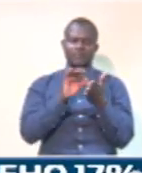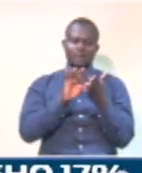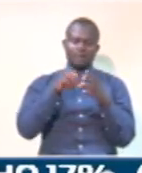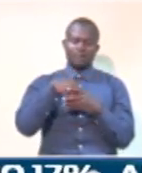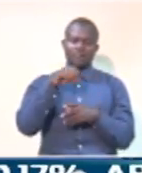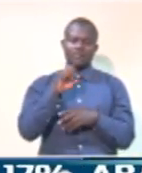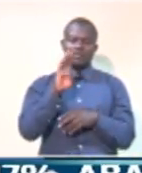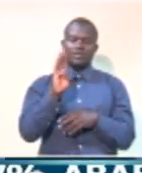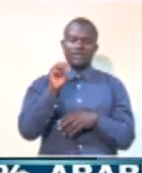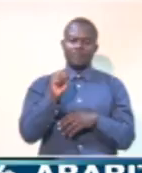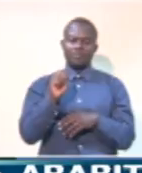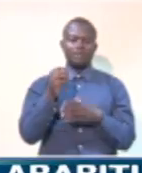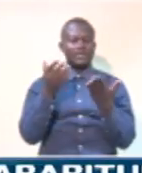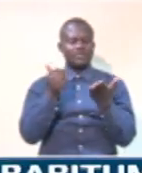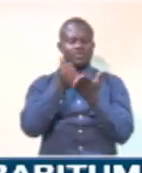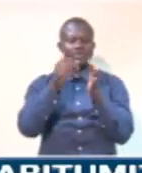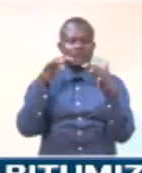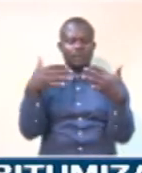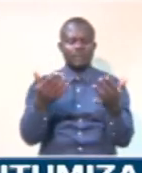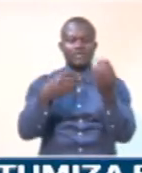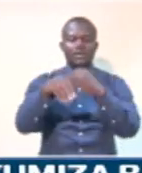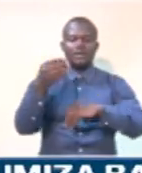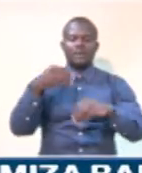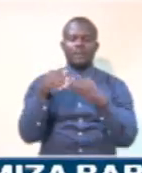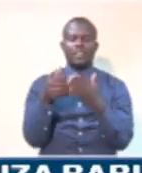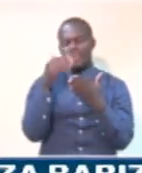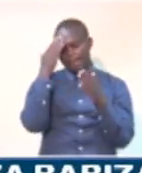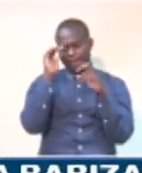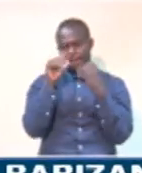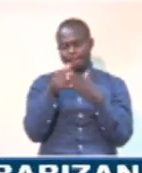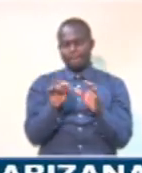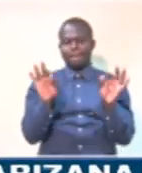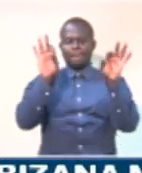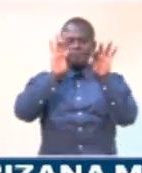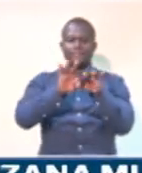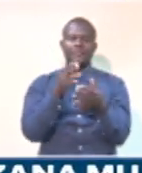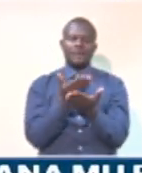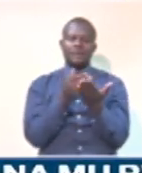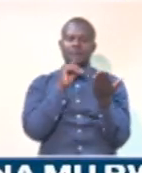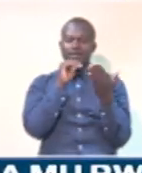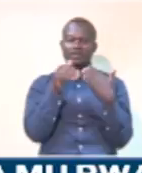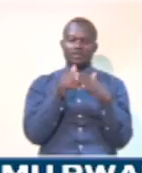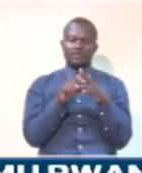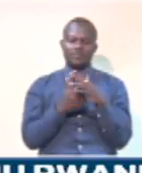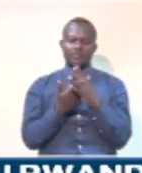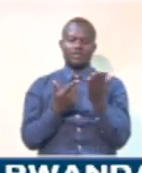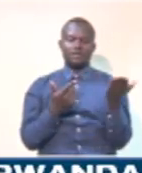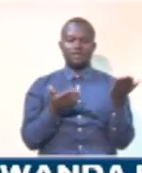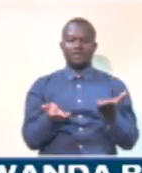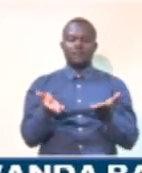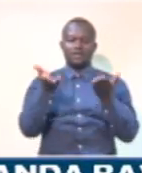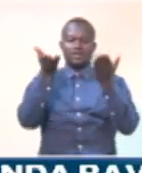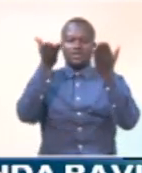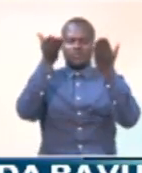muri IBM. Ese murafasha mute abacuruzi kugira ngo ikiguzi bibasaba kitaba intandaro noneho